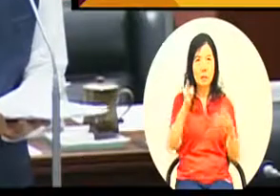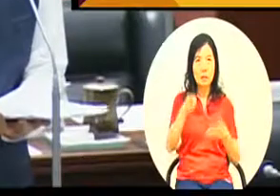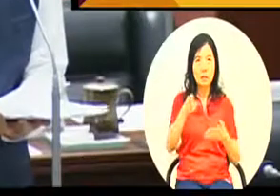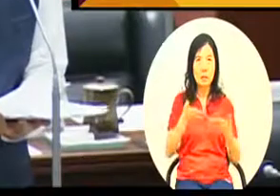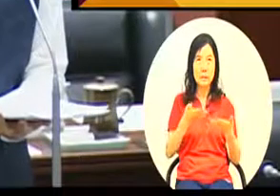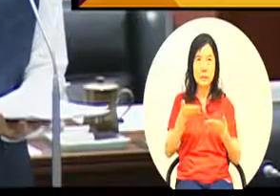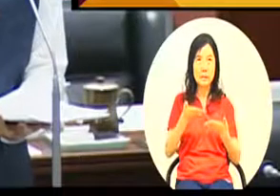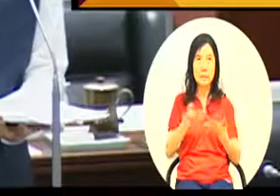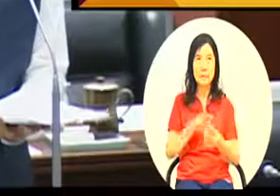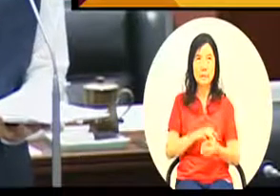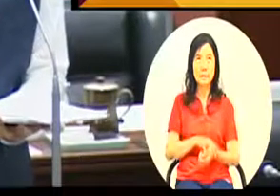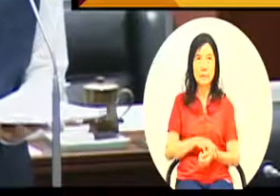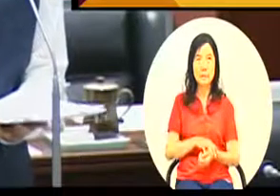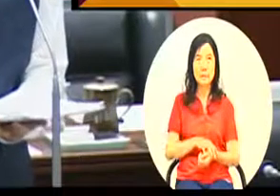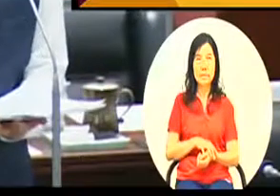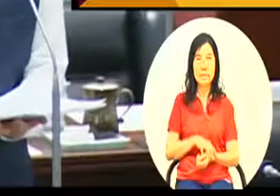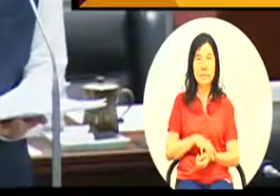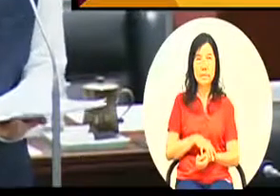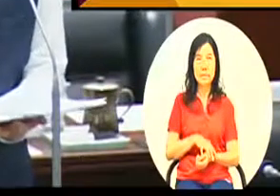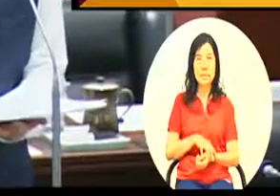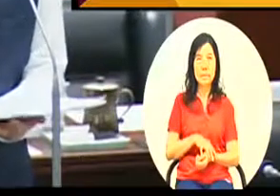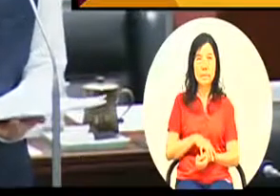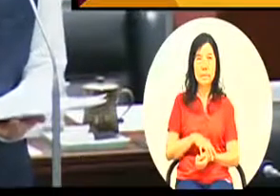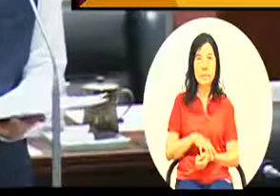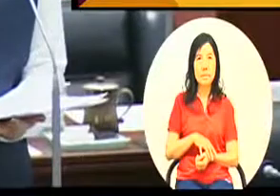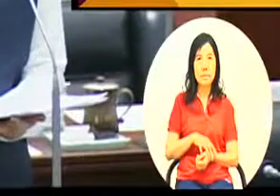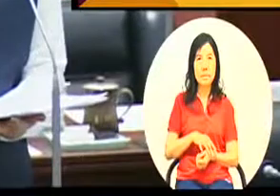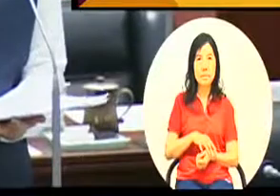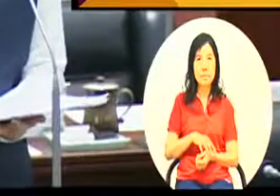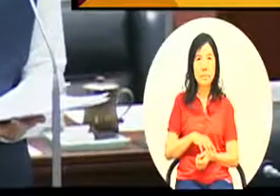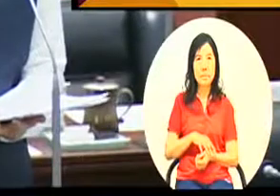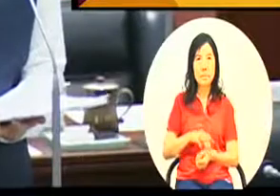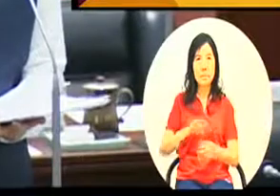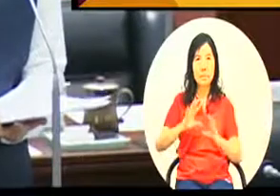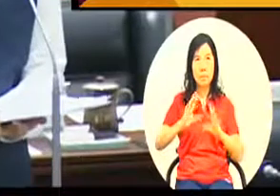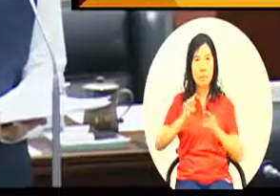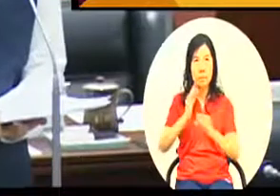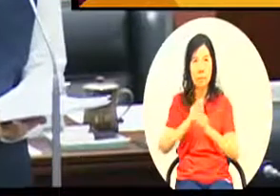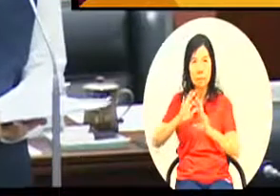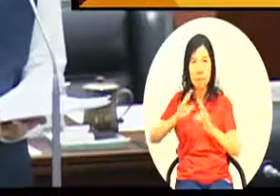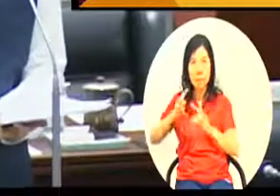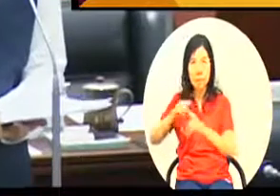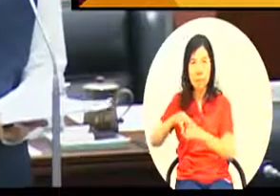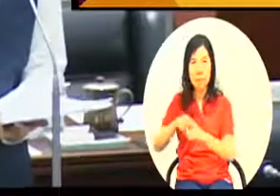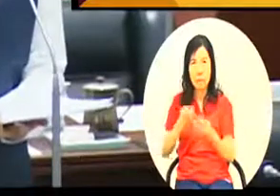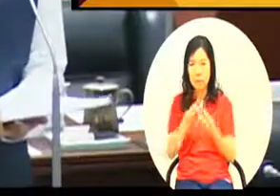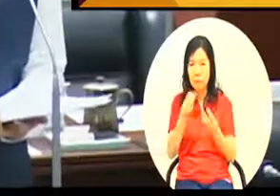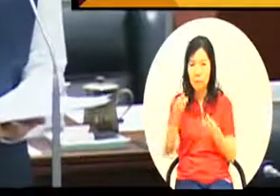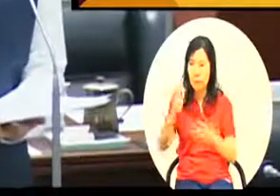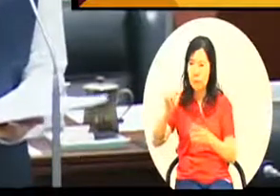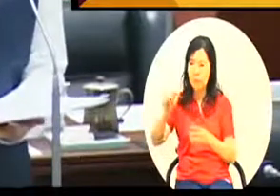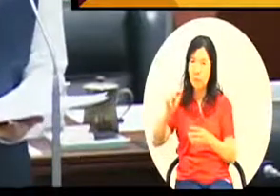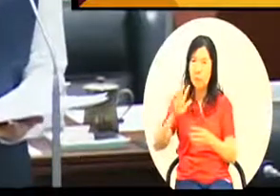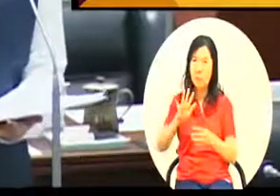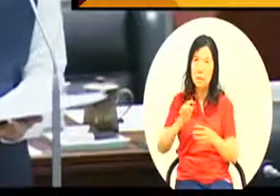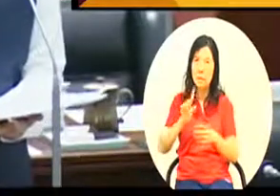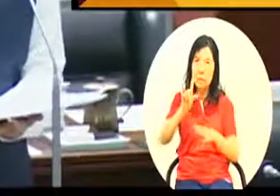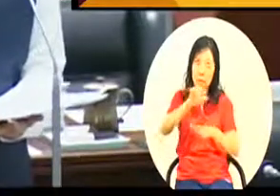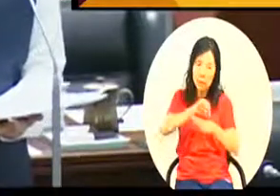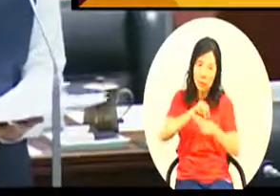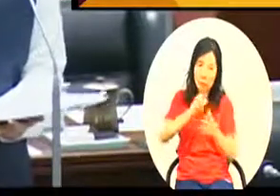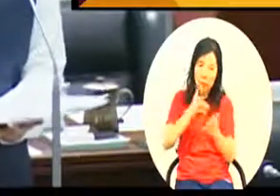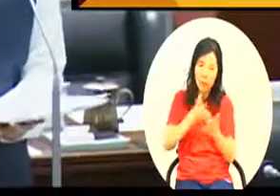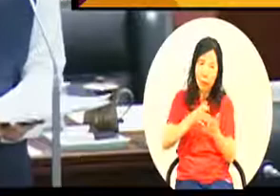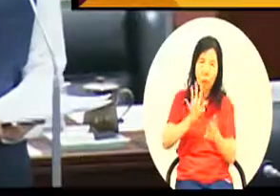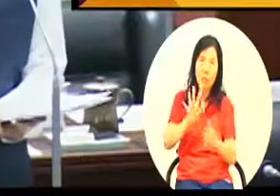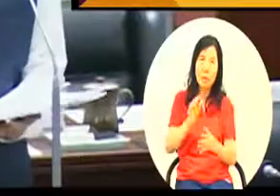这种理解，是不是确实有一些国中或国小一些某部分少数的老师有在上课讲到，当然这